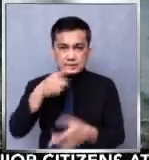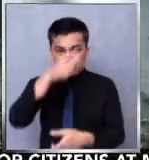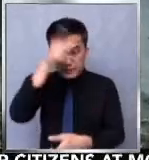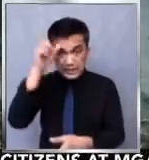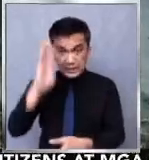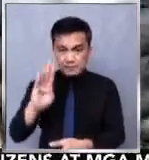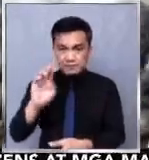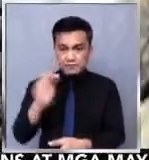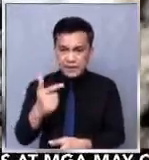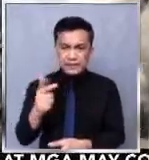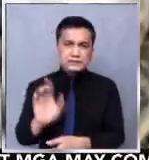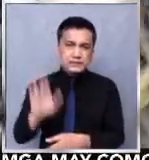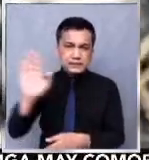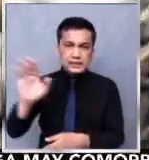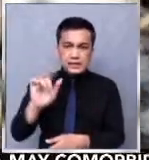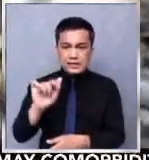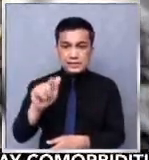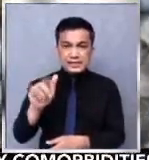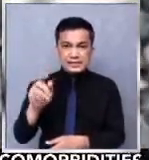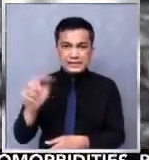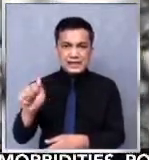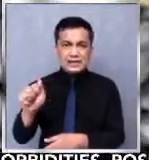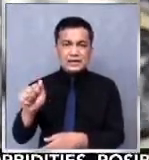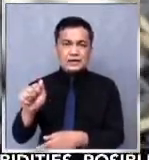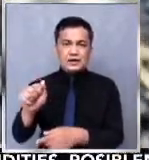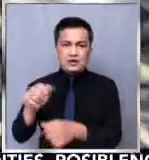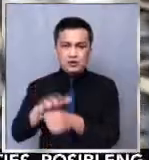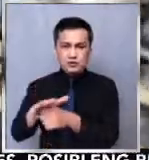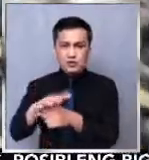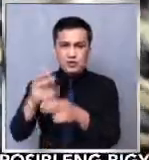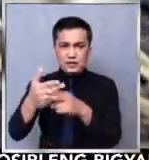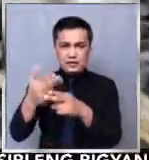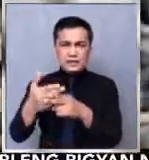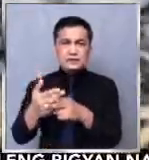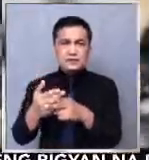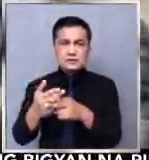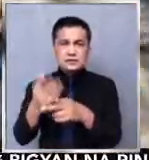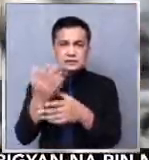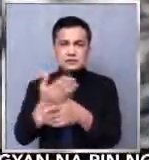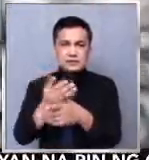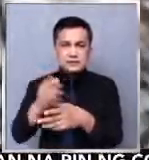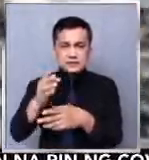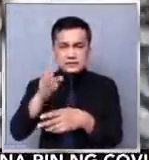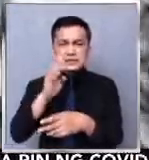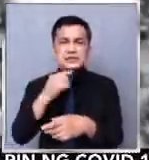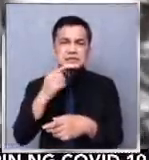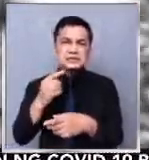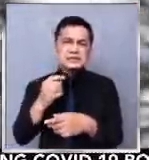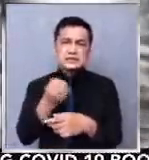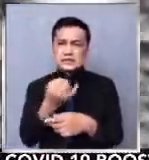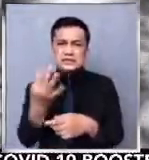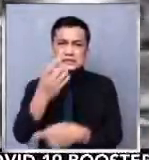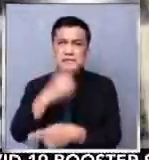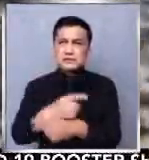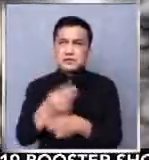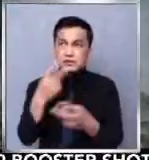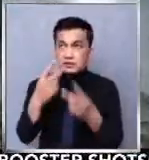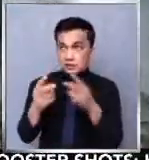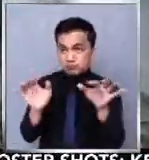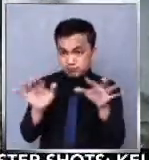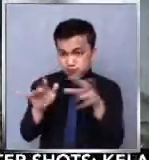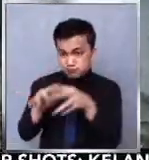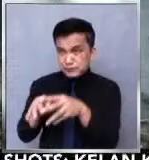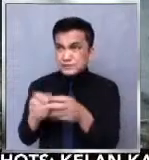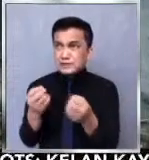taga-Kabanatuan, Nueva Ecija. Ito yung mga namimerwisyo sa kanila ng ilang araw na. Kung makikita nyo, ipon-ipon na sila dito sa paligid ko matapos